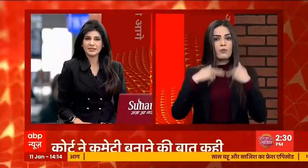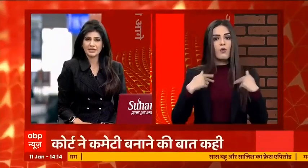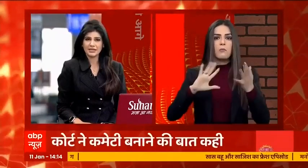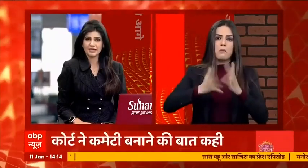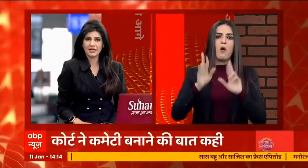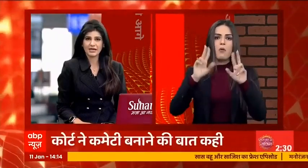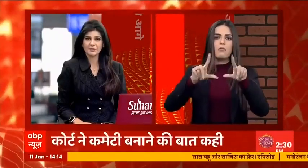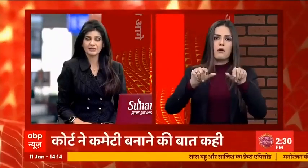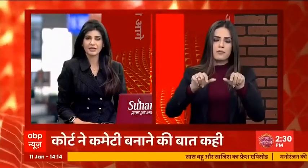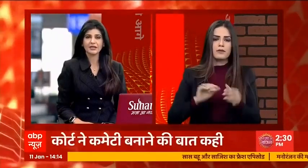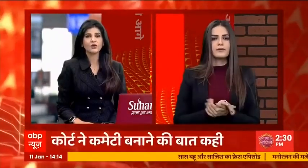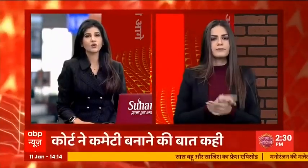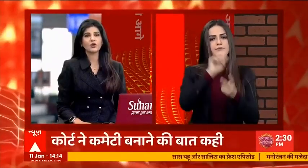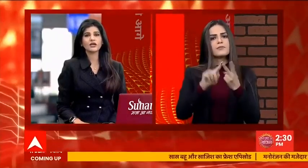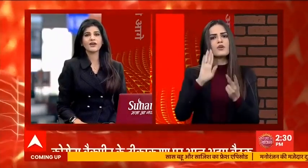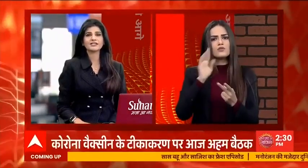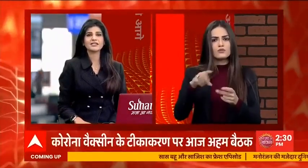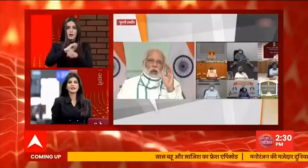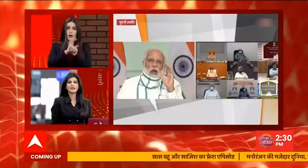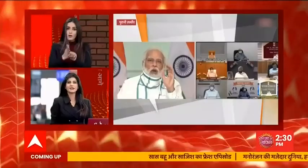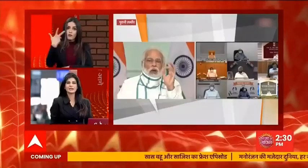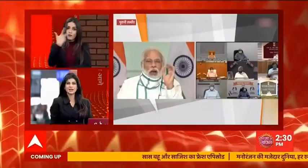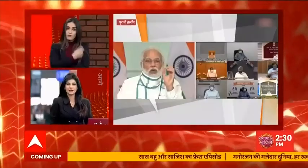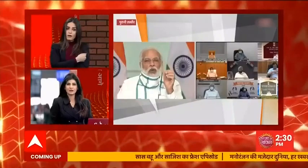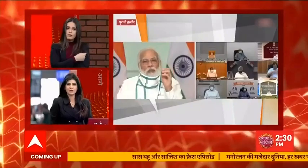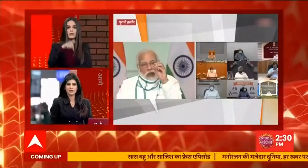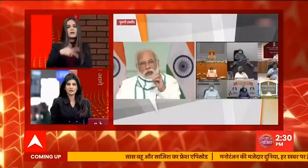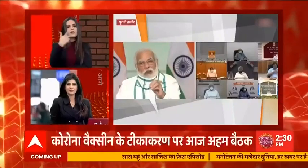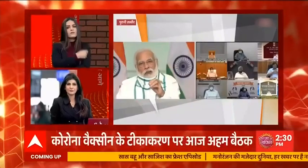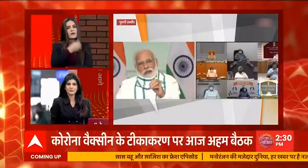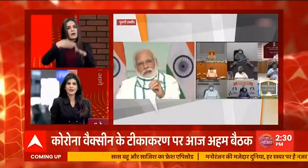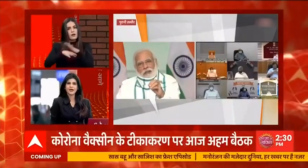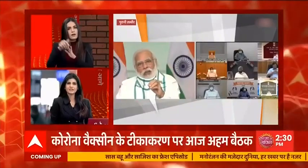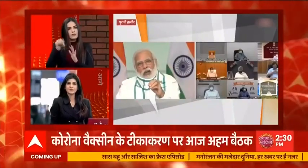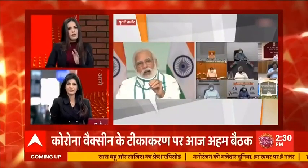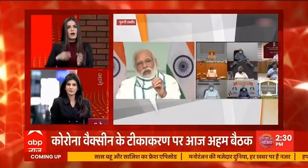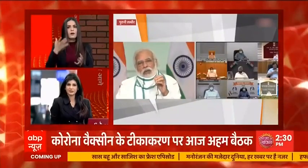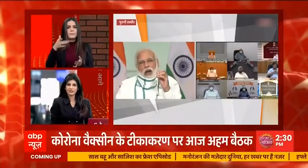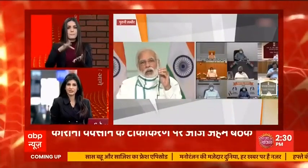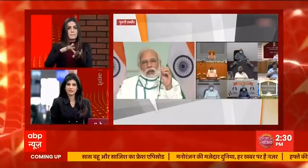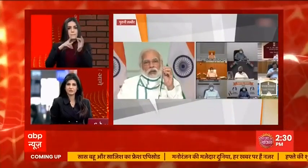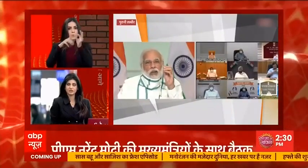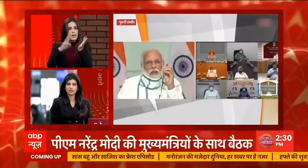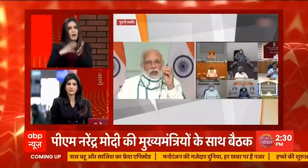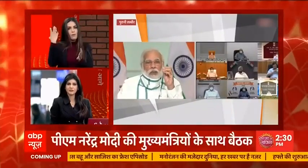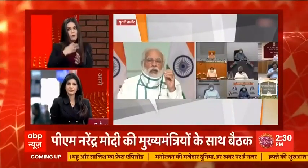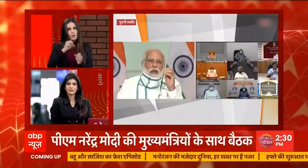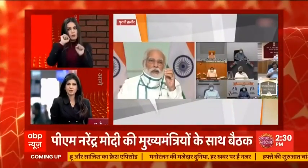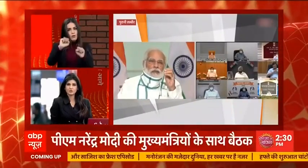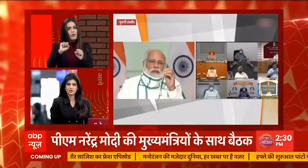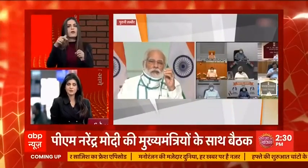भी बात कही है। आगे बढ़ते हैं। कोरोना की वैक्सीन के टीकाकरण को लेकर आज प्रधानमंत्री नरेंद्र मोदी